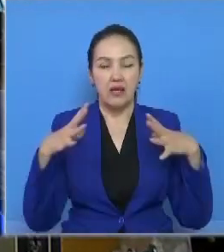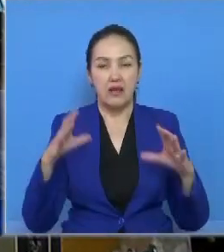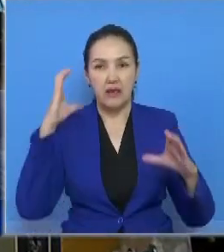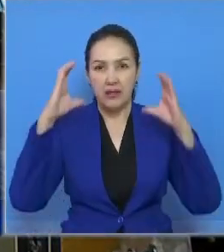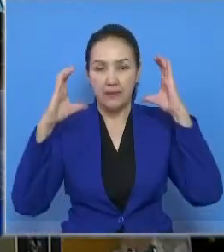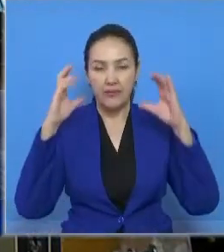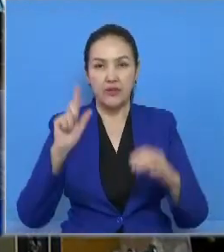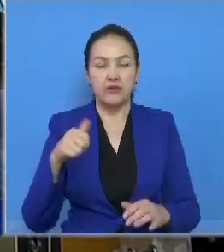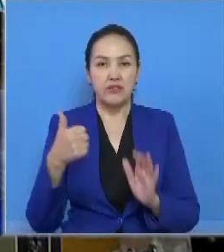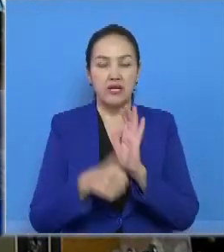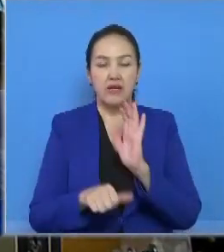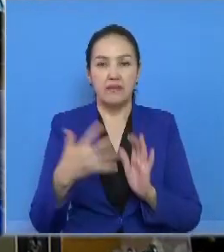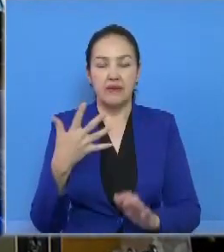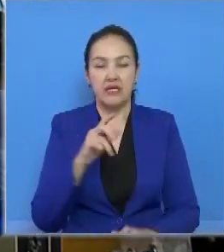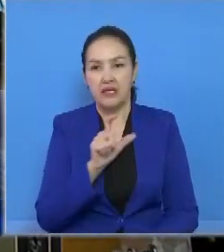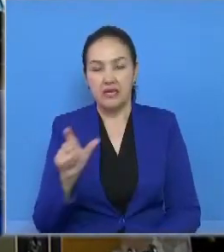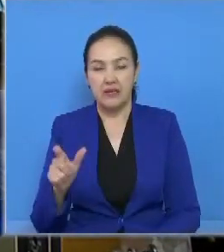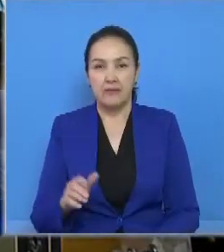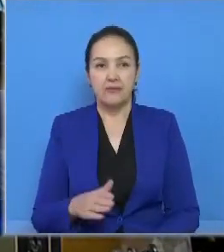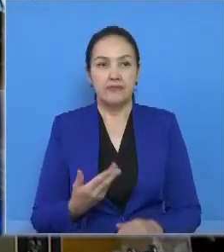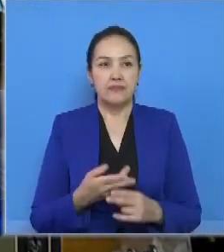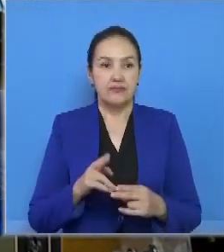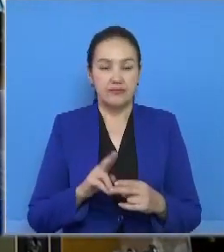институт қой 165 кісі, сондықтан